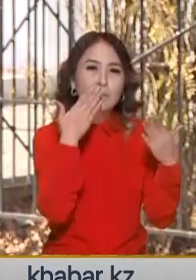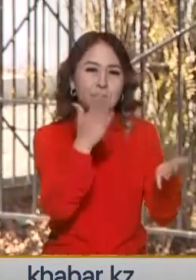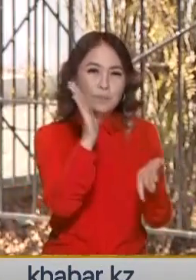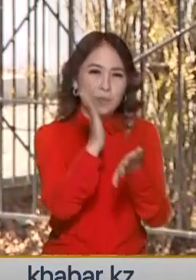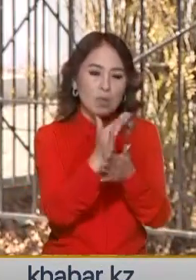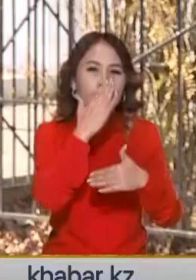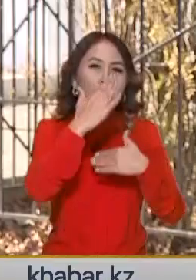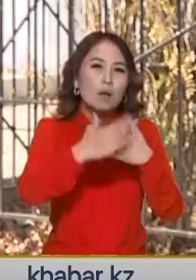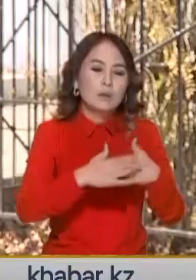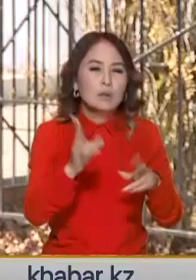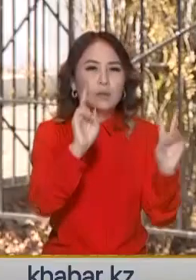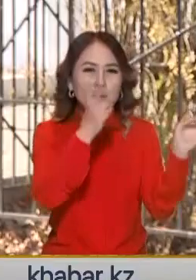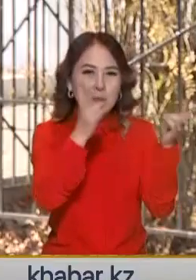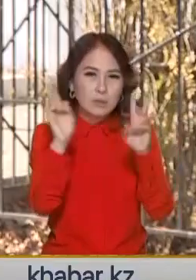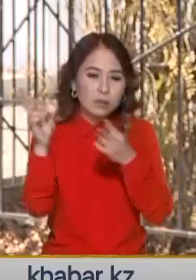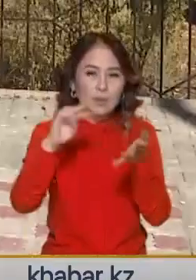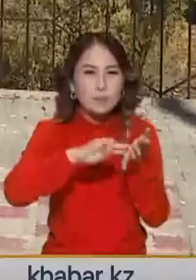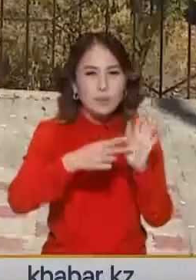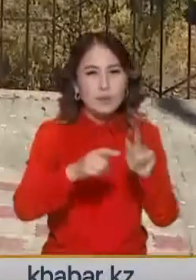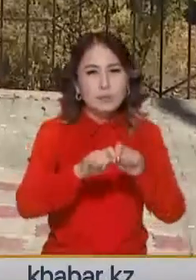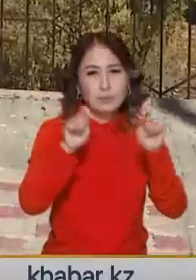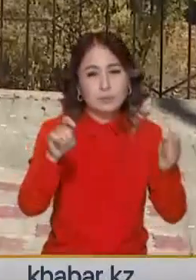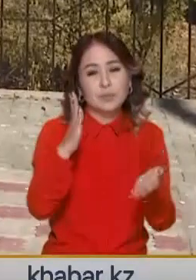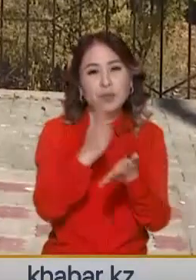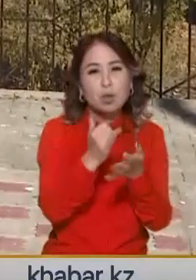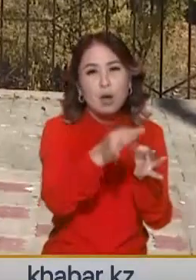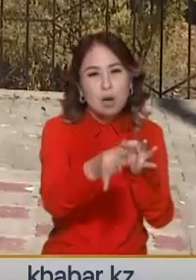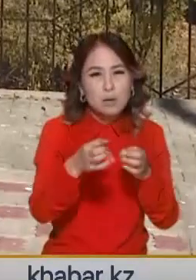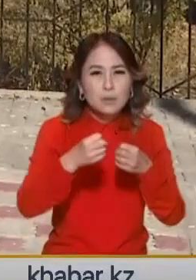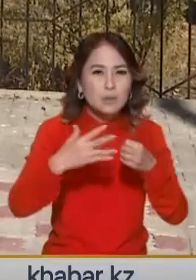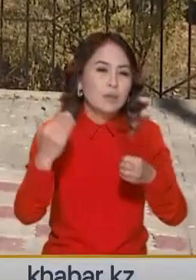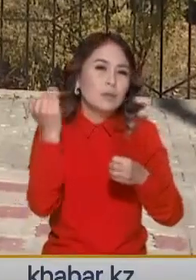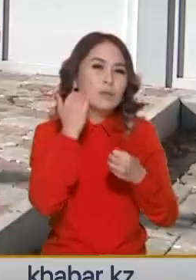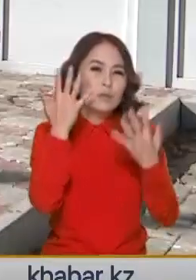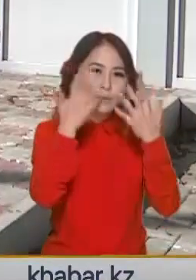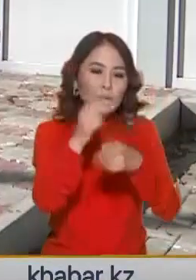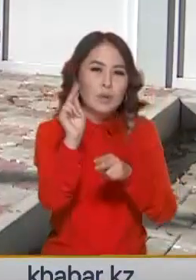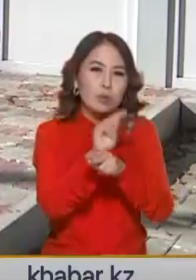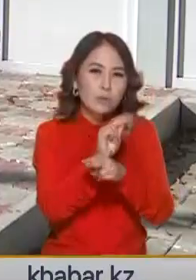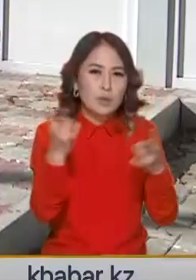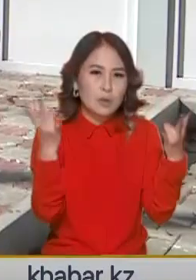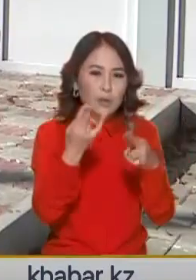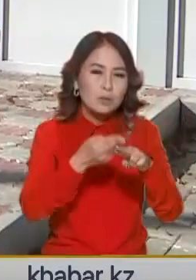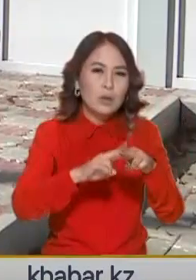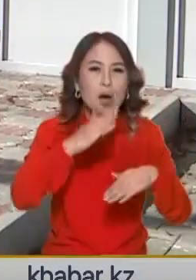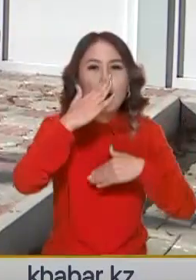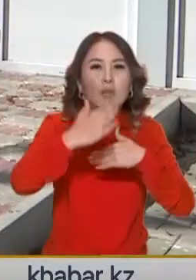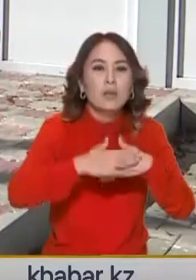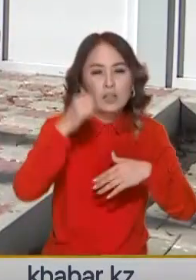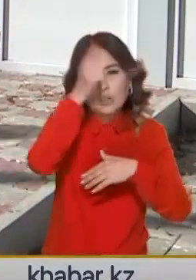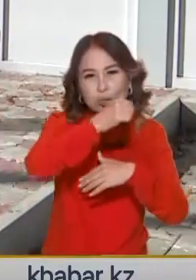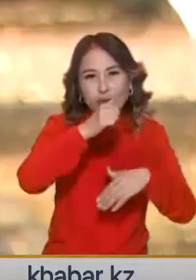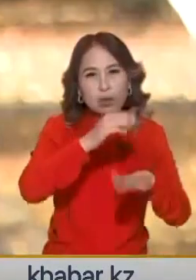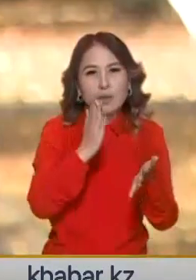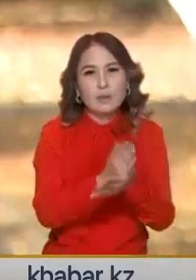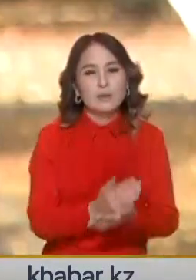Алдағы уақытта би үйірмесінде ашу жоспарда бар. Қазір аймақта 15 шақты мәдениет нысаны жөндеуді қажет етеді. Оларды алдағы жылдары жаңарту көзделіп